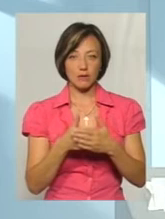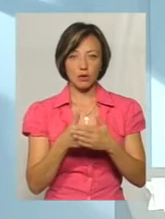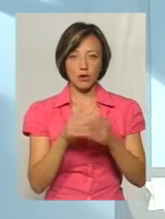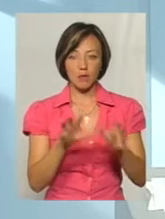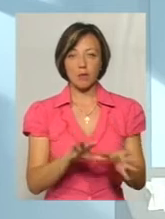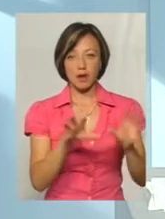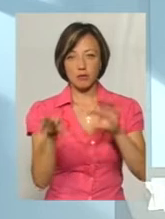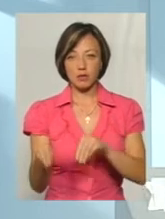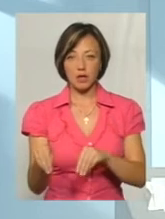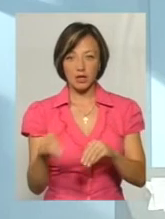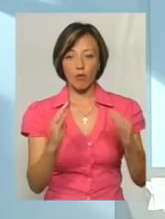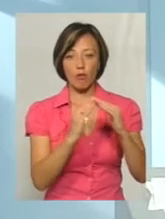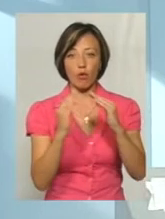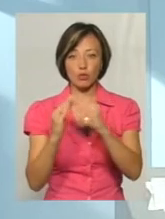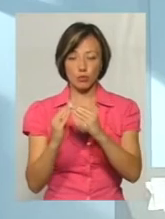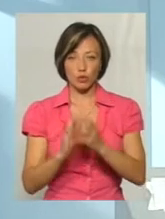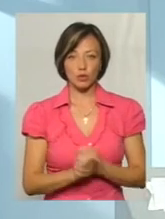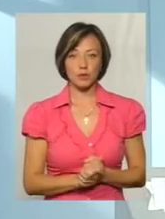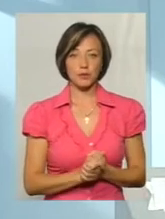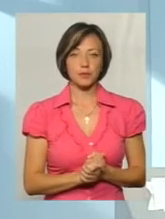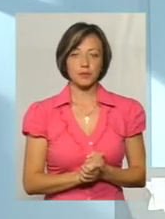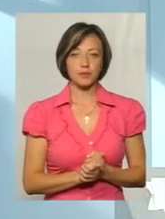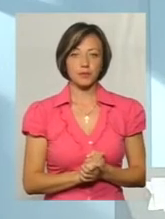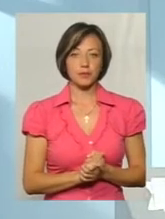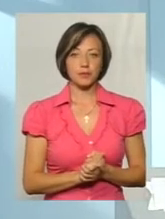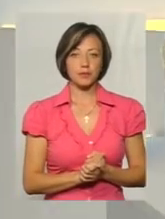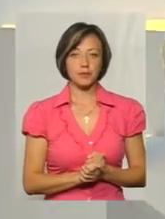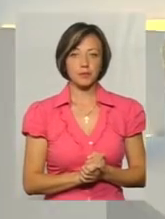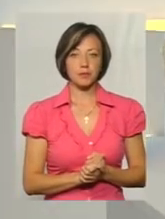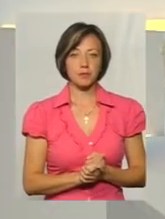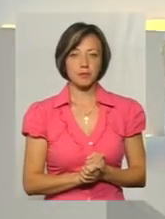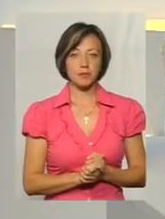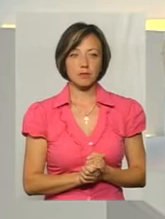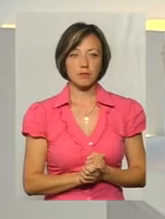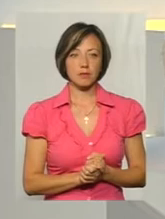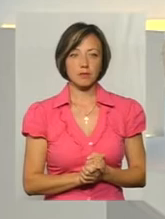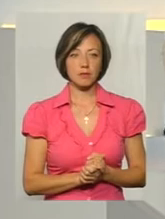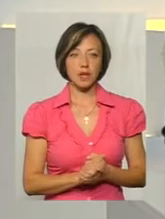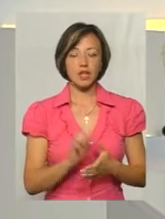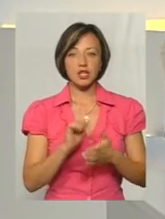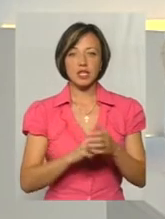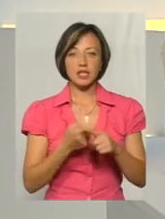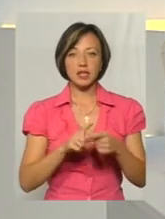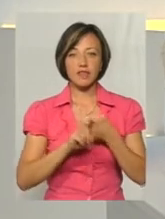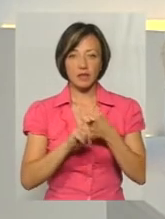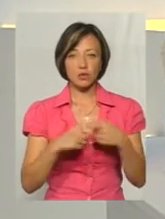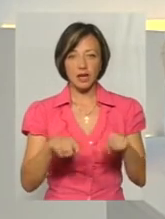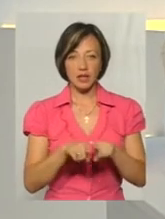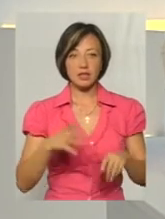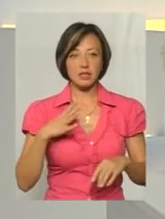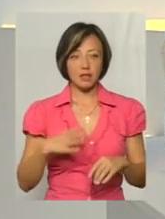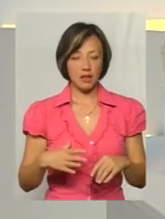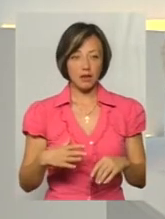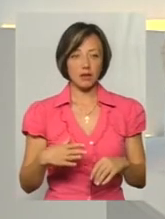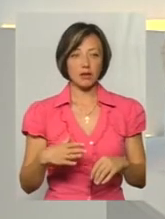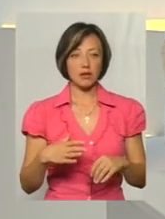в споруди. А ще взагалі через те, що цей вірус такий стійкий, ми з вами сьогодні вже